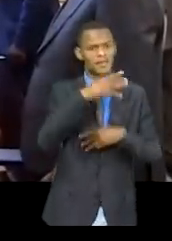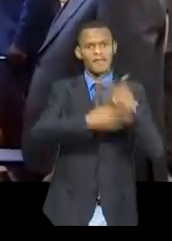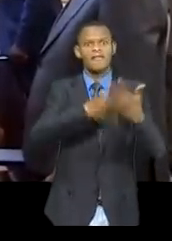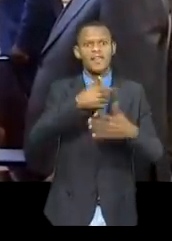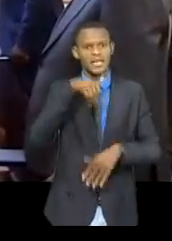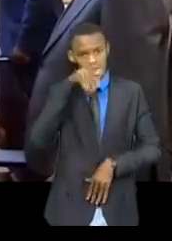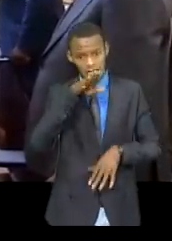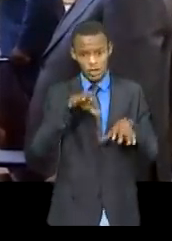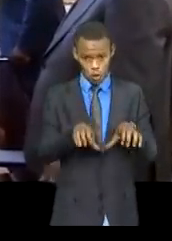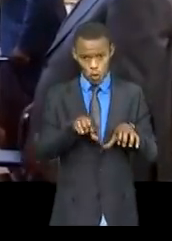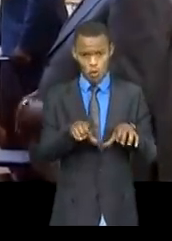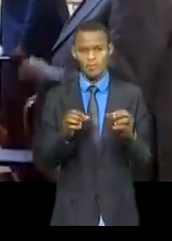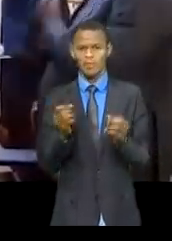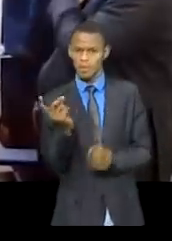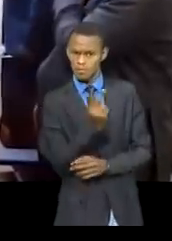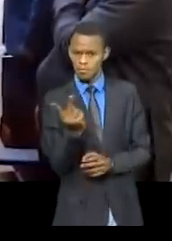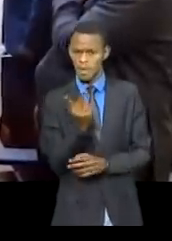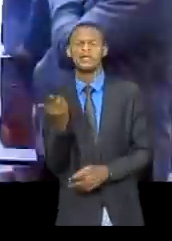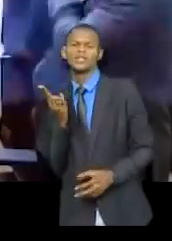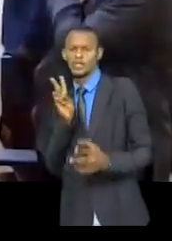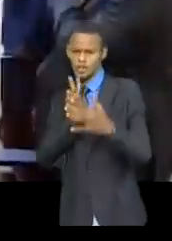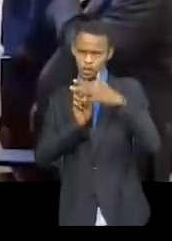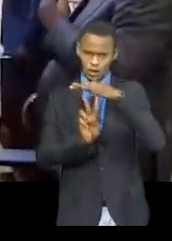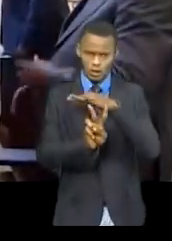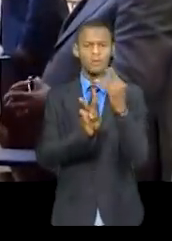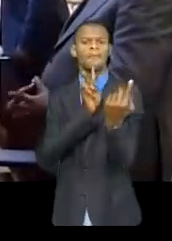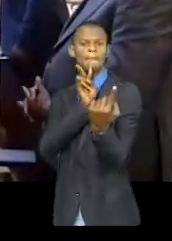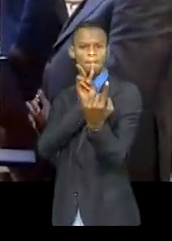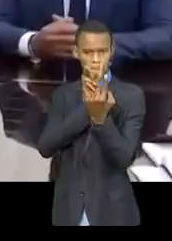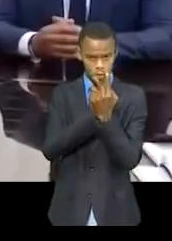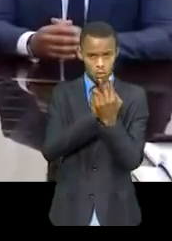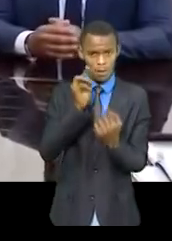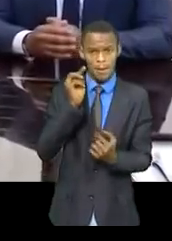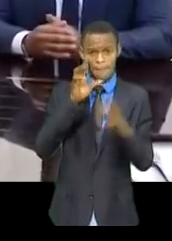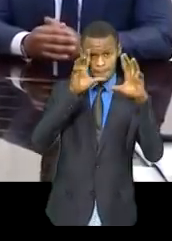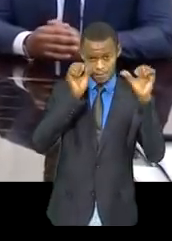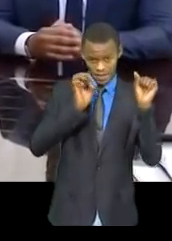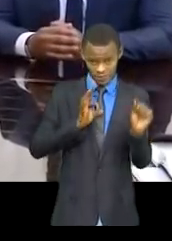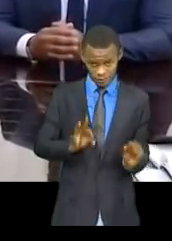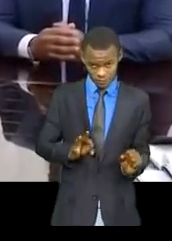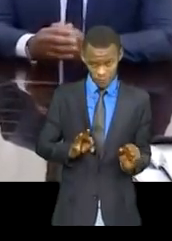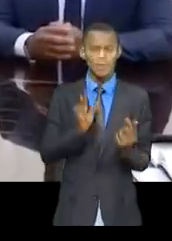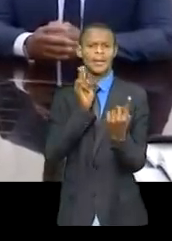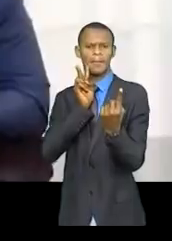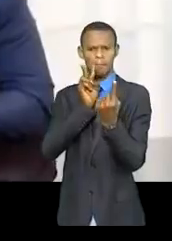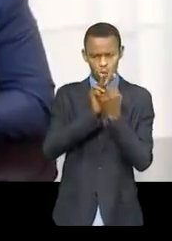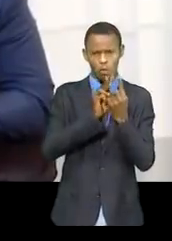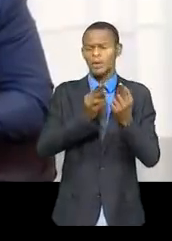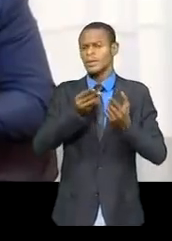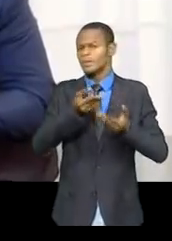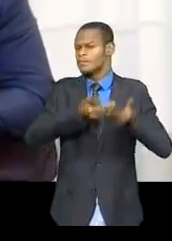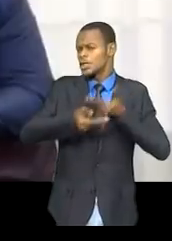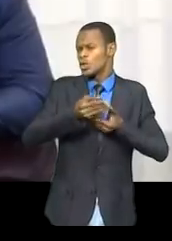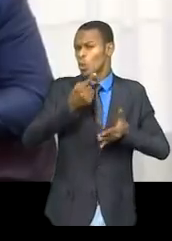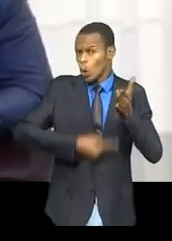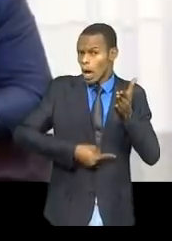une audience lui accordée par le président de la République, Félix-Antoine Tshisekedi Tshilombo. La Corée garde des bonnes relations avec la République démocratique